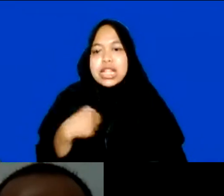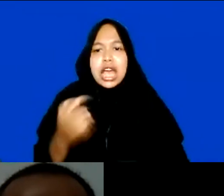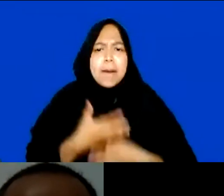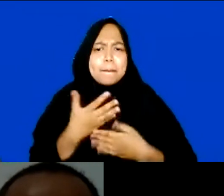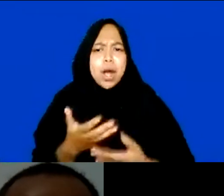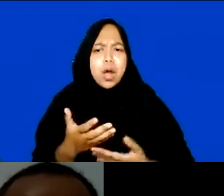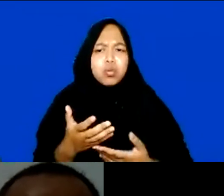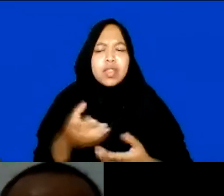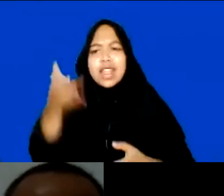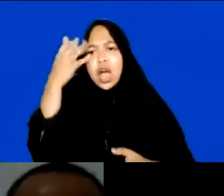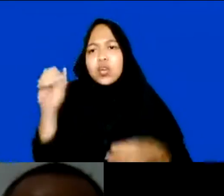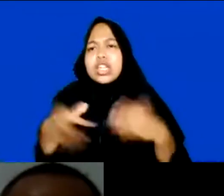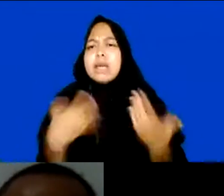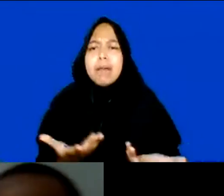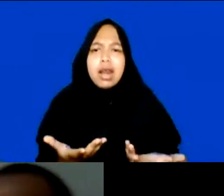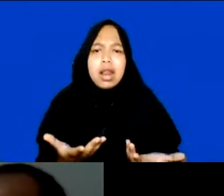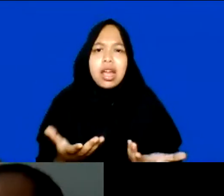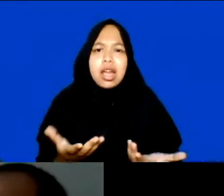menjadi karya gitu, Pak. Mungkin